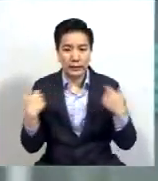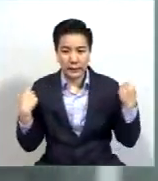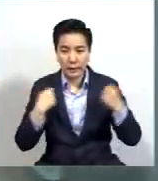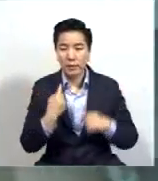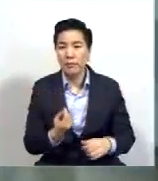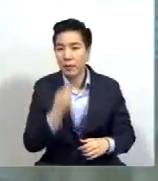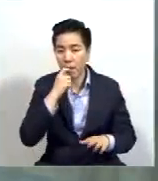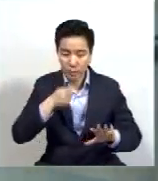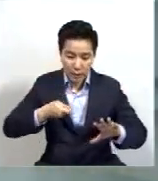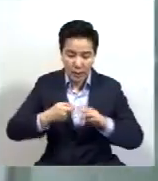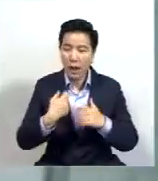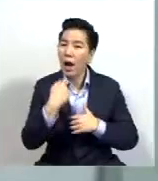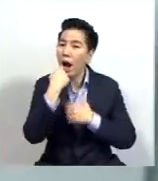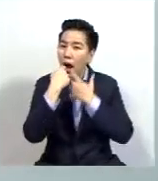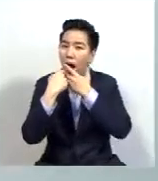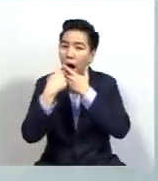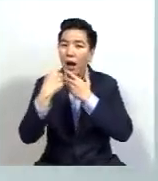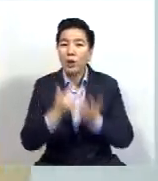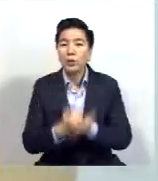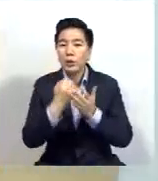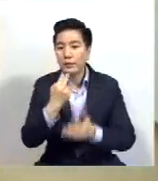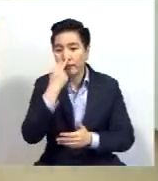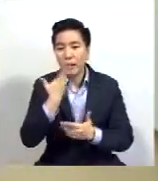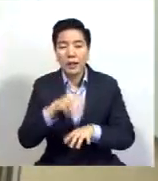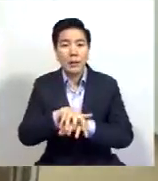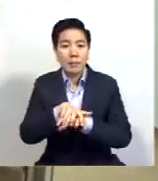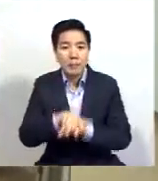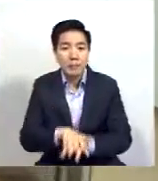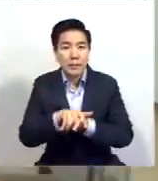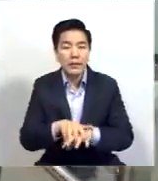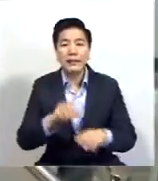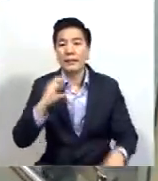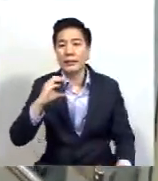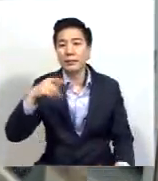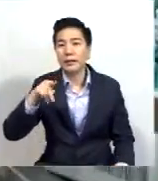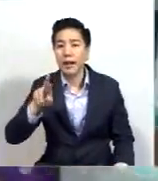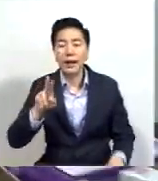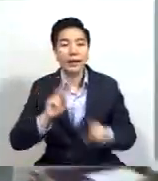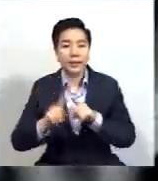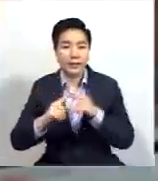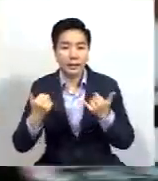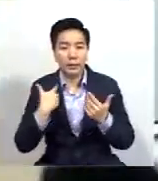ท่อช่วยหายใจนะครับสำหรับผู้ป่วยหรือต้อง CPR นะครับมีอุปกรณ์ต่างๆนานานะครับ